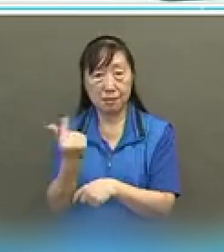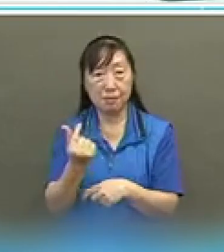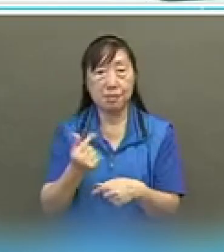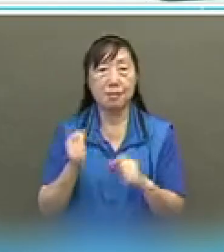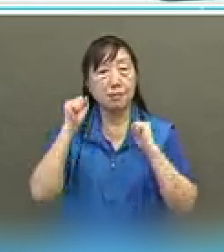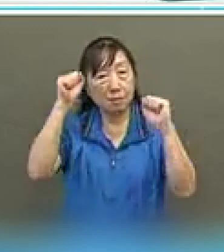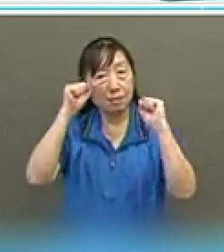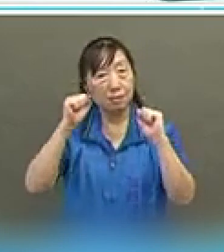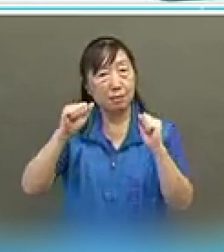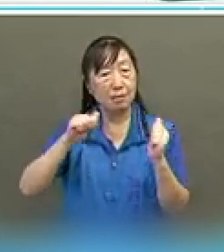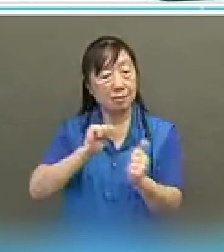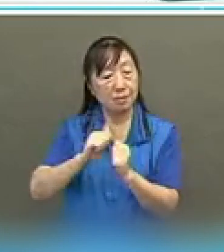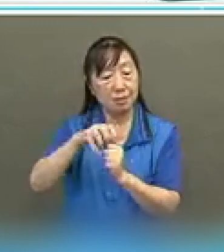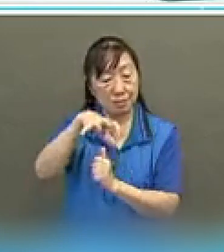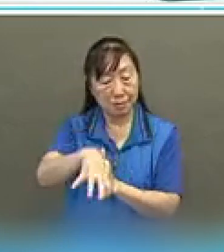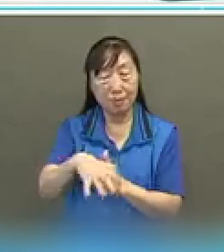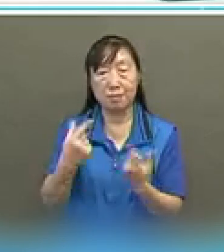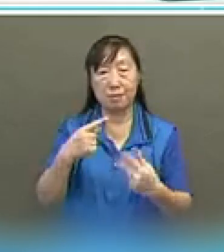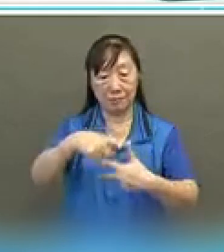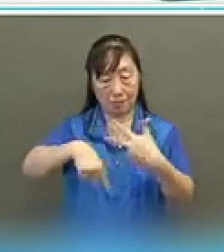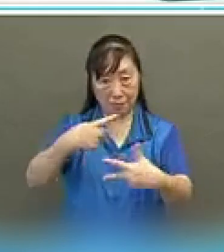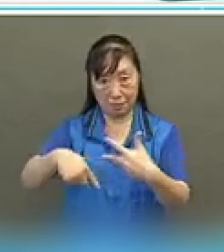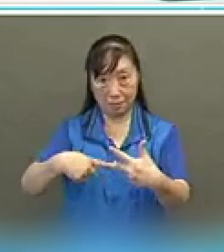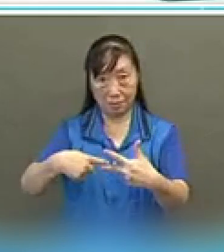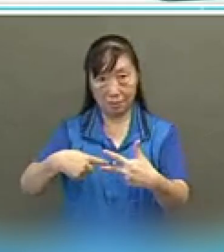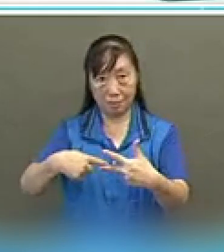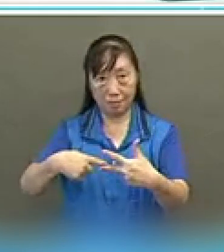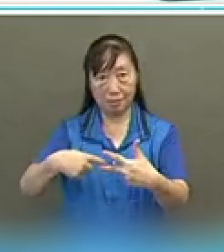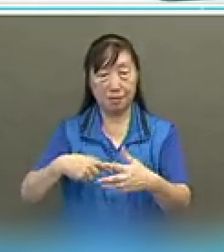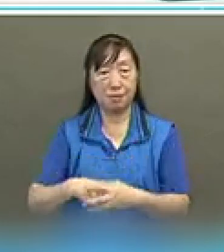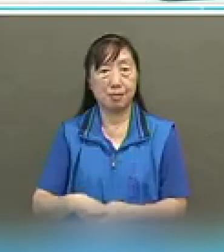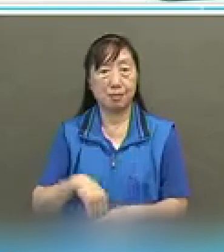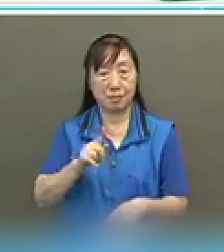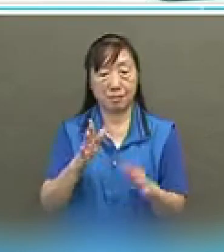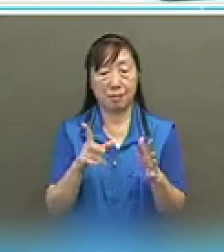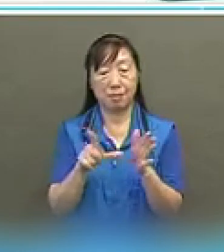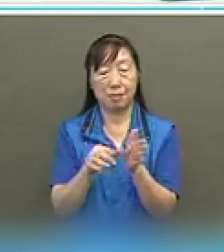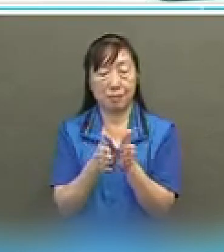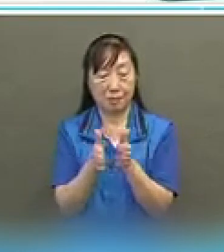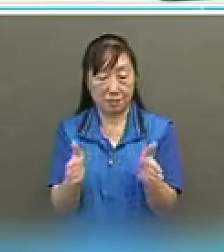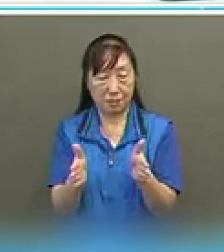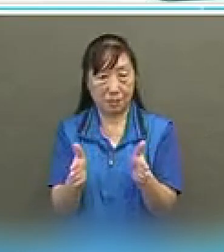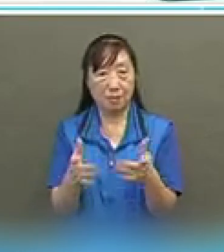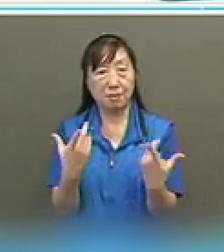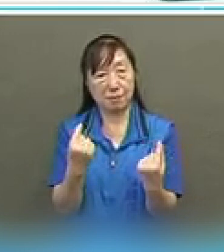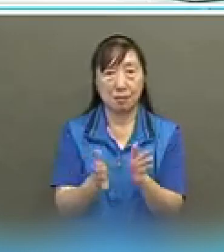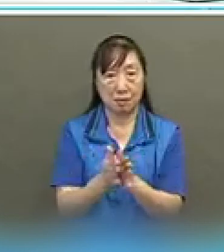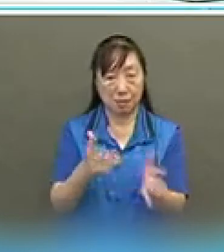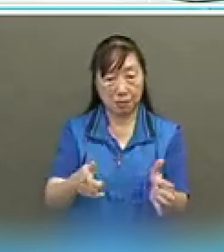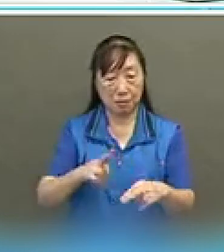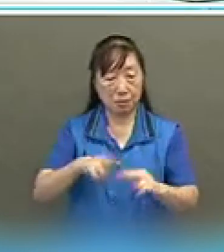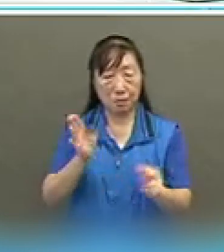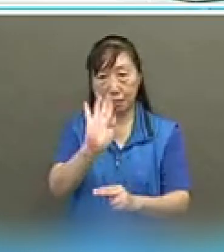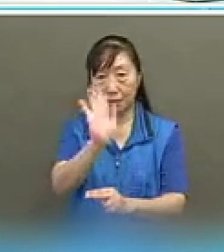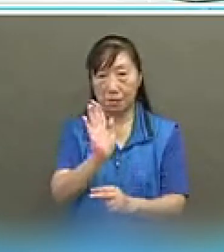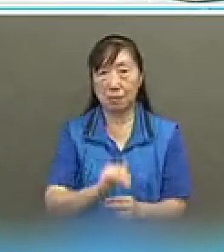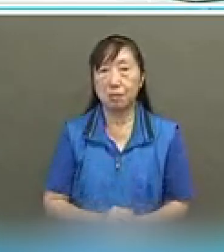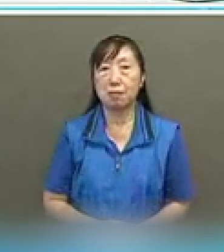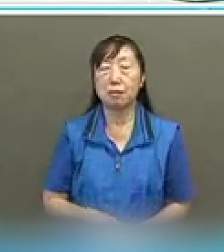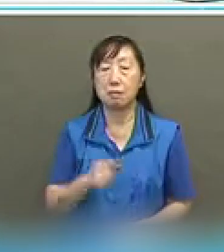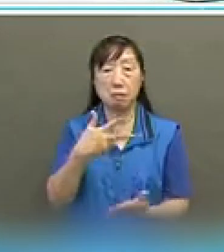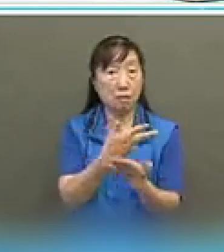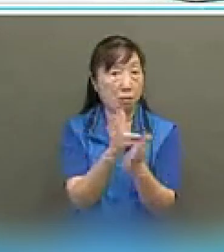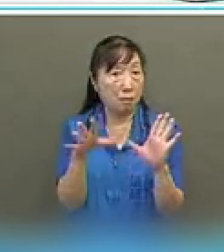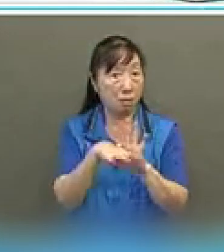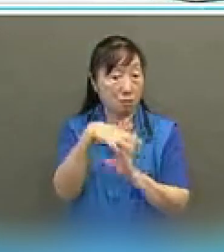动场馆也是以1个礼拜为期限来做滚动式的检讨。至于我们的艺文场馆